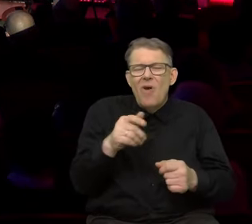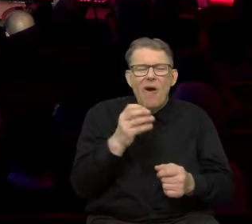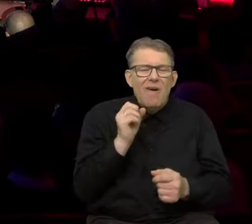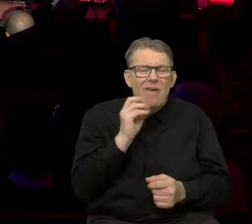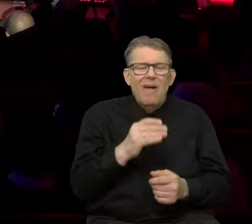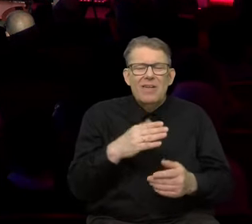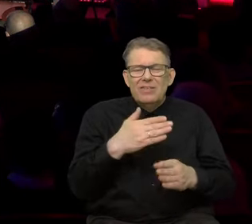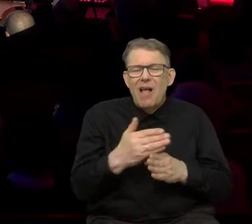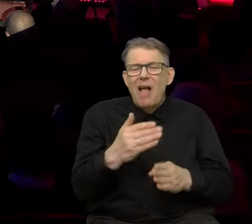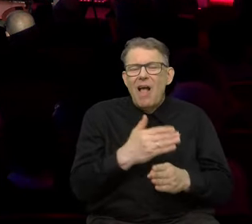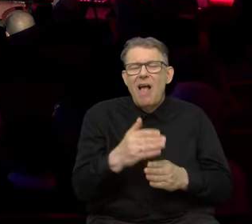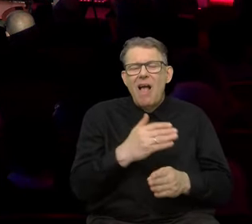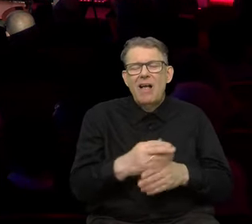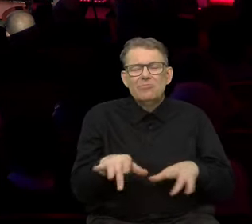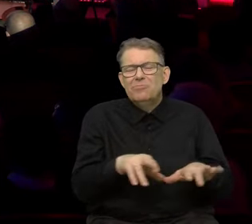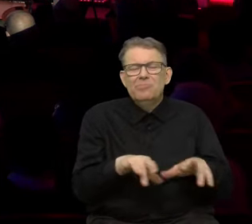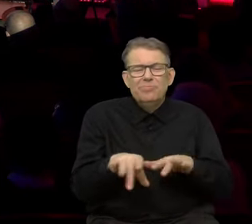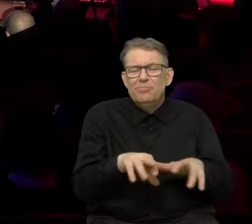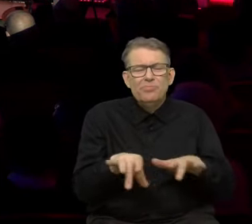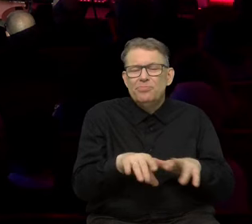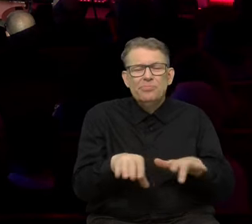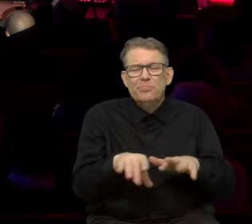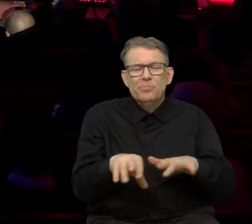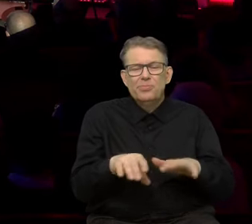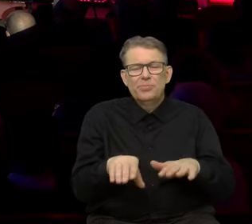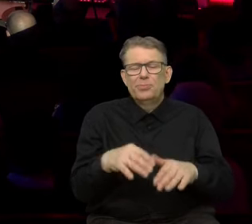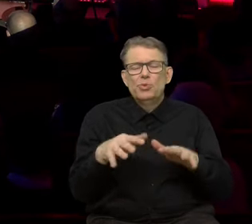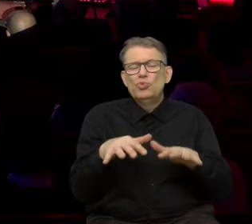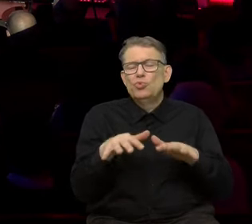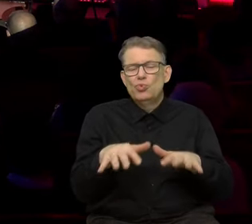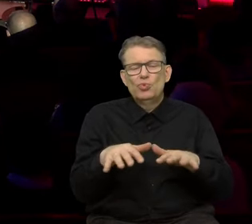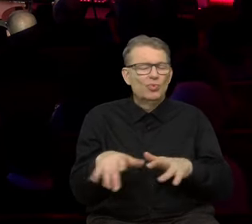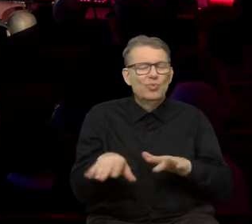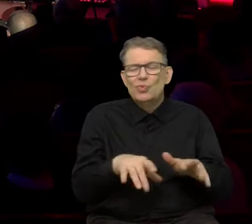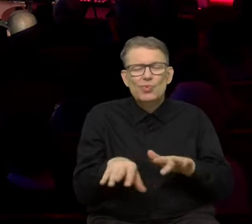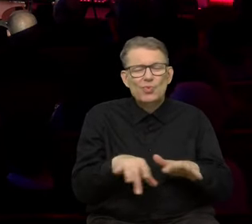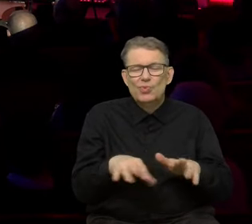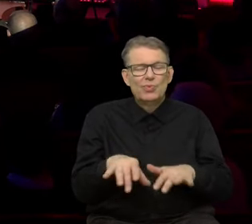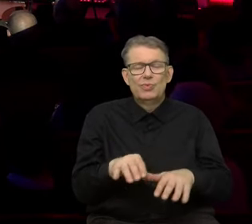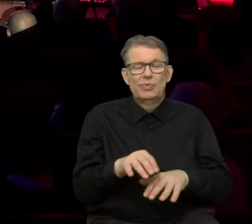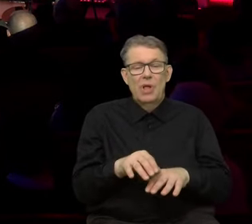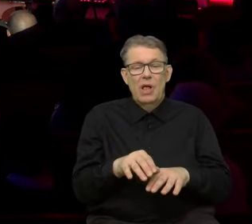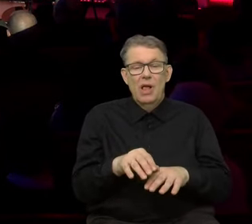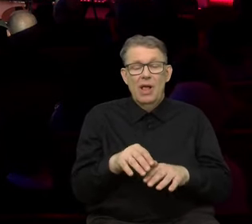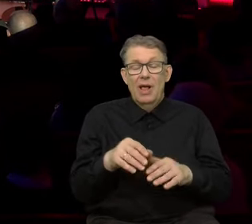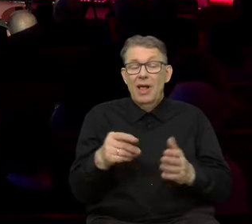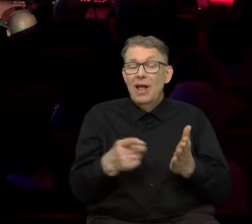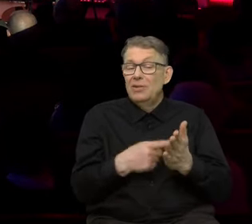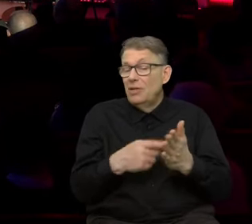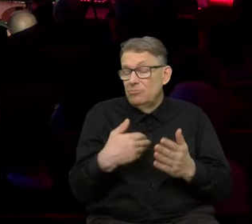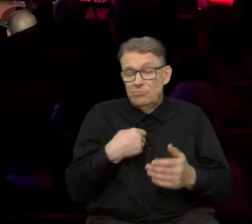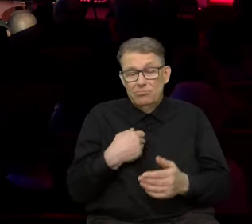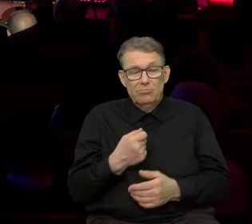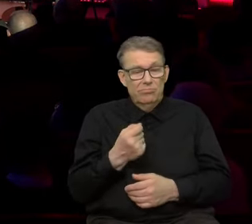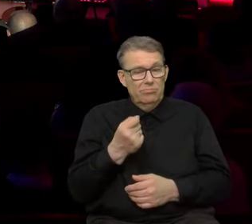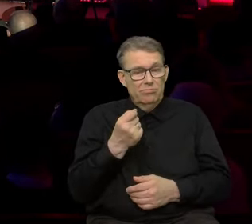bez końca stuka i stuka na tej maszynie. I stuka, i stuka. No, tak często byłam